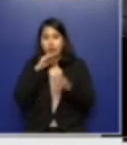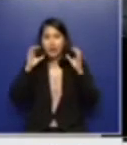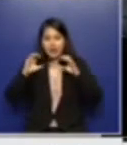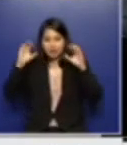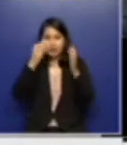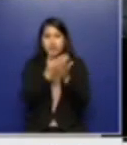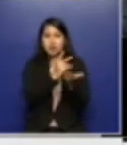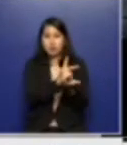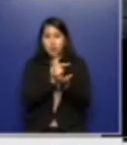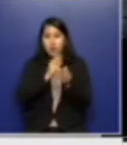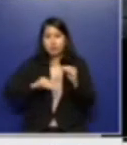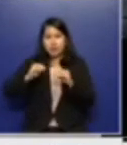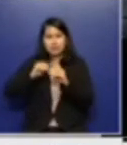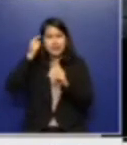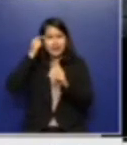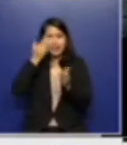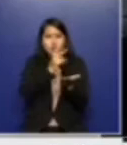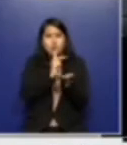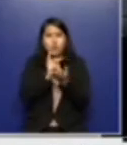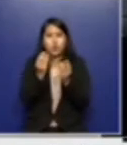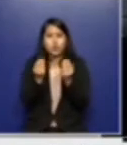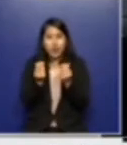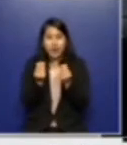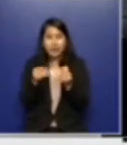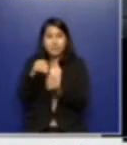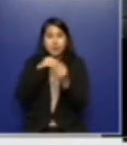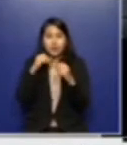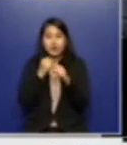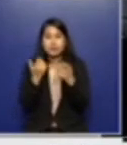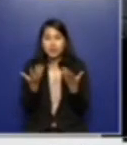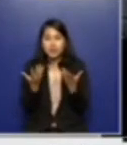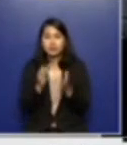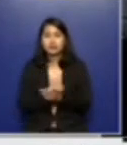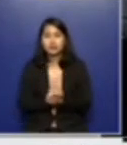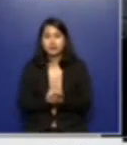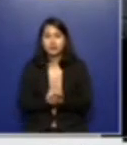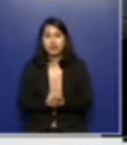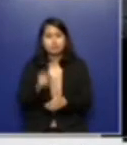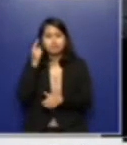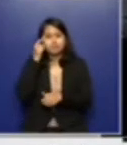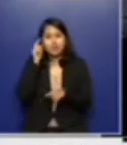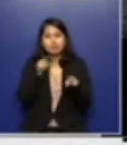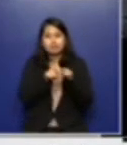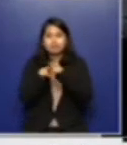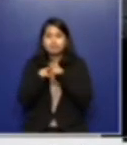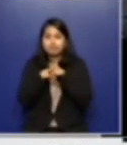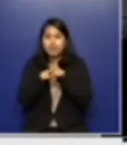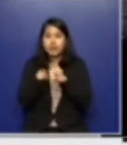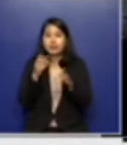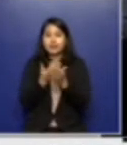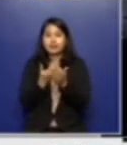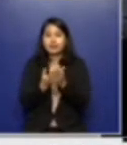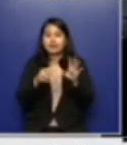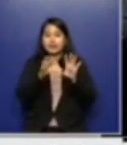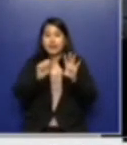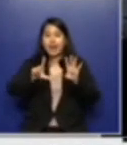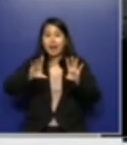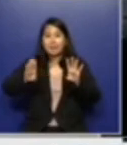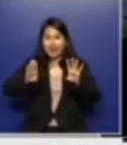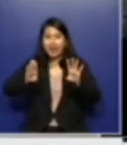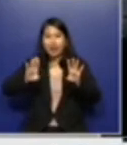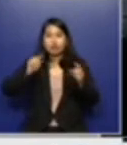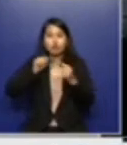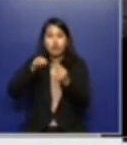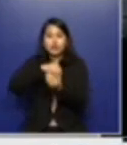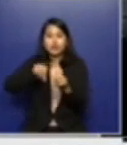ท่าไหร่คะกู้มาแล้วจะใช้อย่างไรจะใช้เหมือน เงิน400,000 ล้านบาทที่ฟื้นฟูเศร